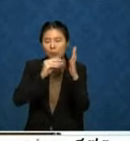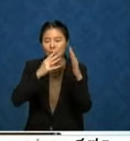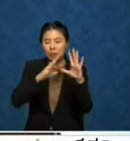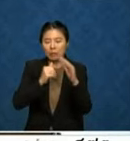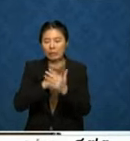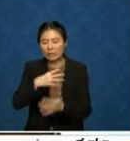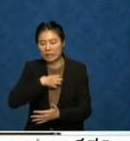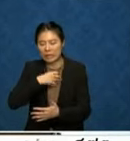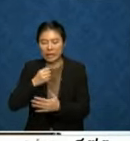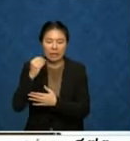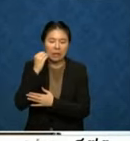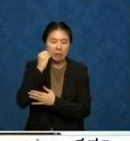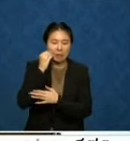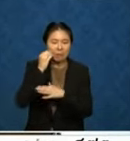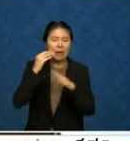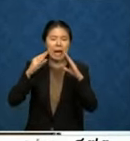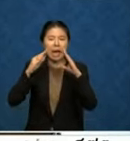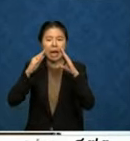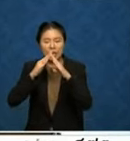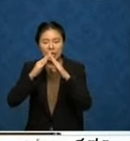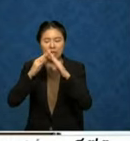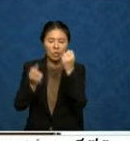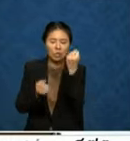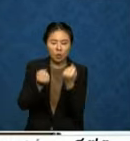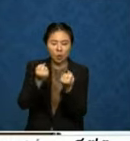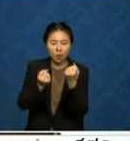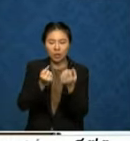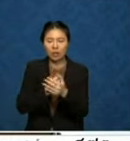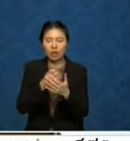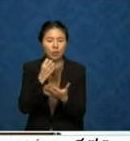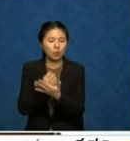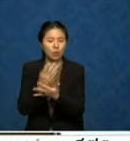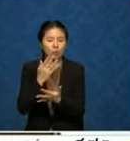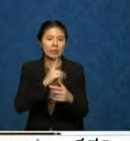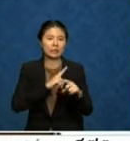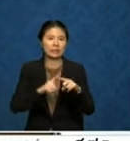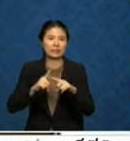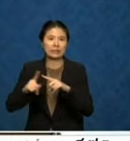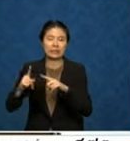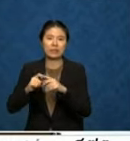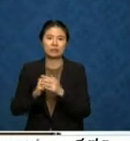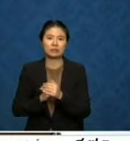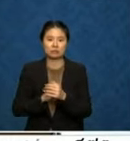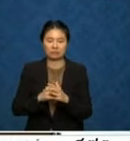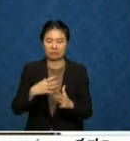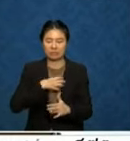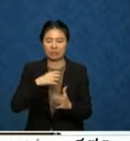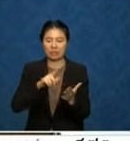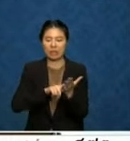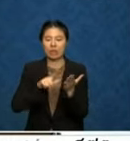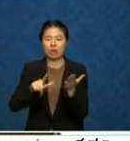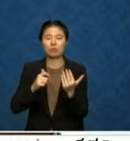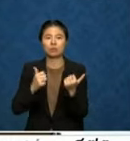ได้นั่นอยากได้นี่มีอิสรภาพทางการเงินนะครับสุดท้ายก็ต้องกลับ